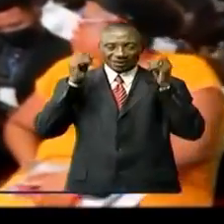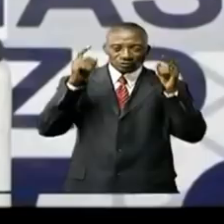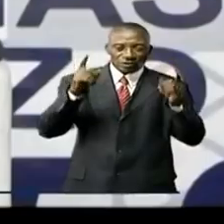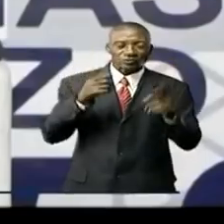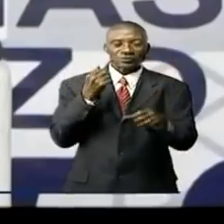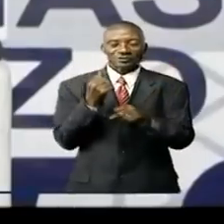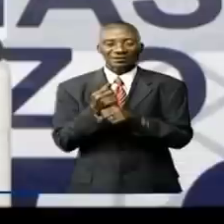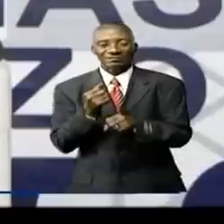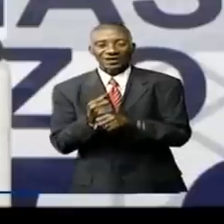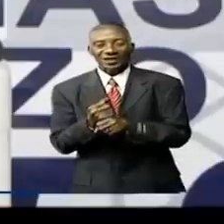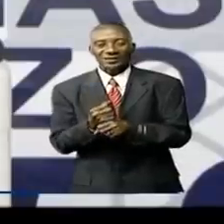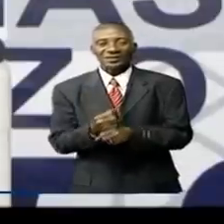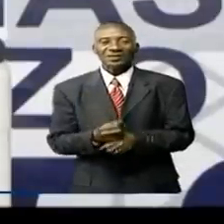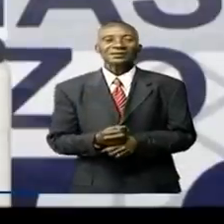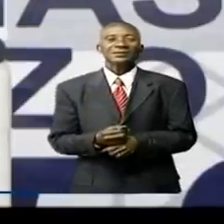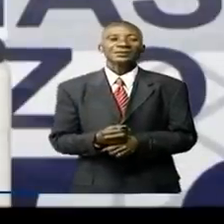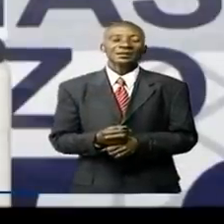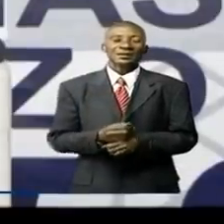l'économie.